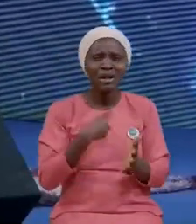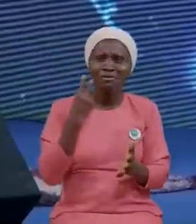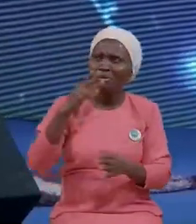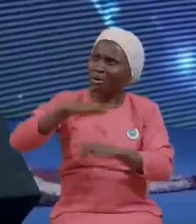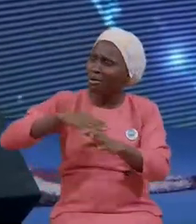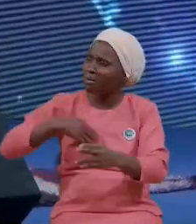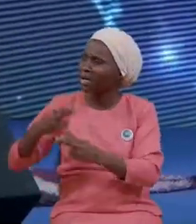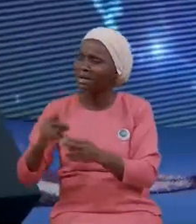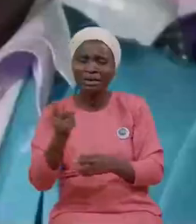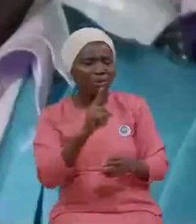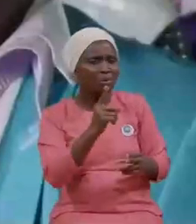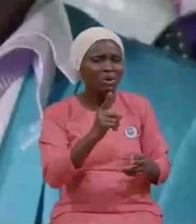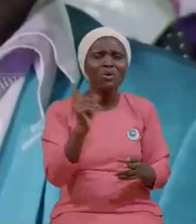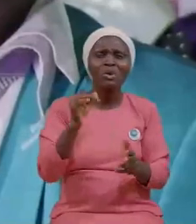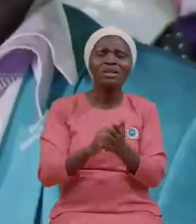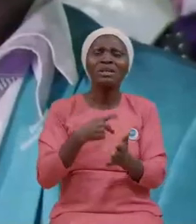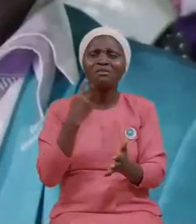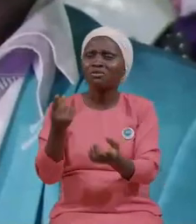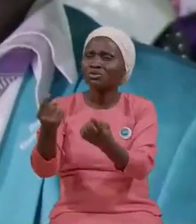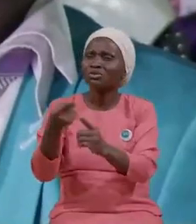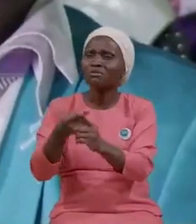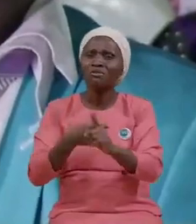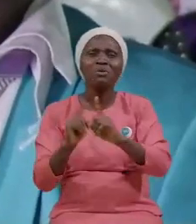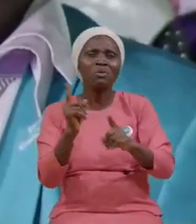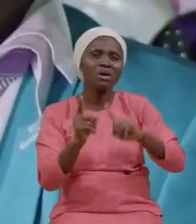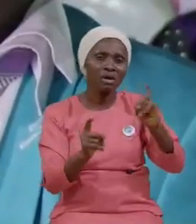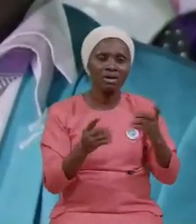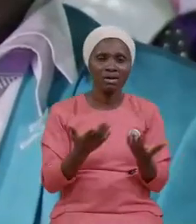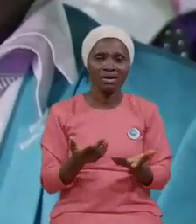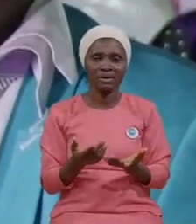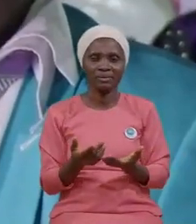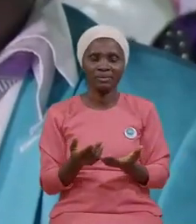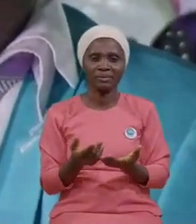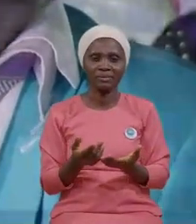entendre d'où est-ce que cette voix qui mentionne votre nom se trouve.